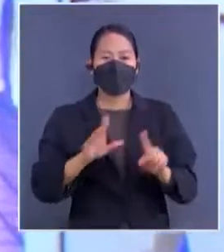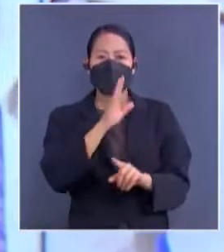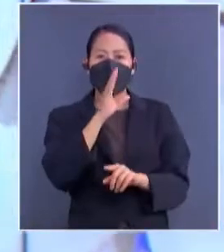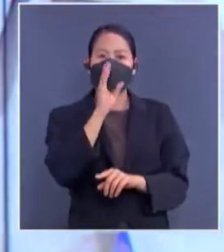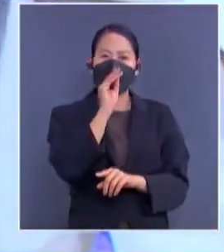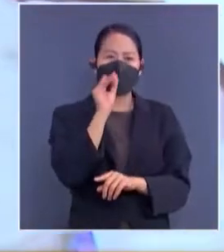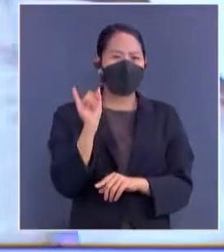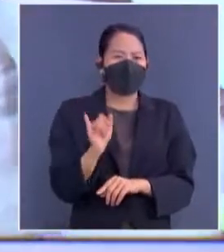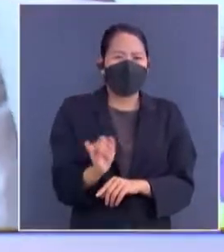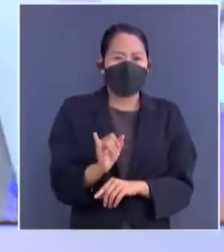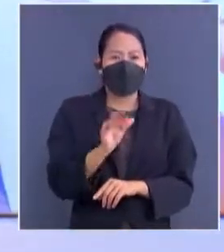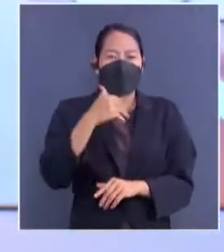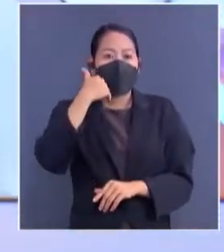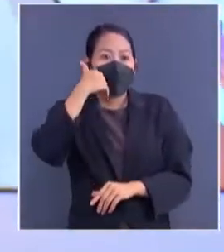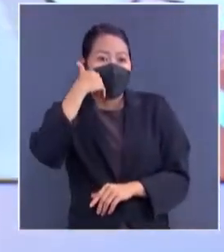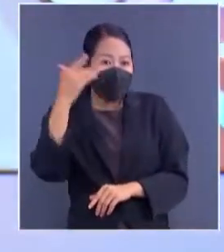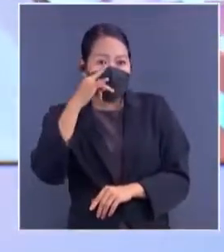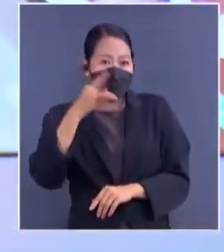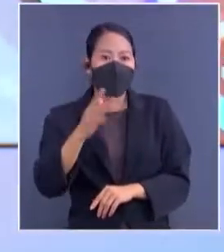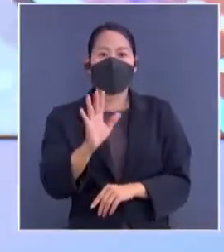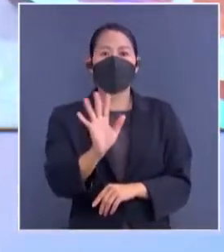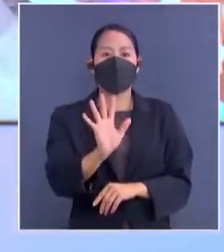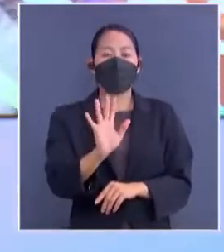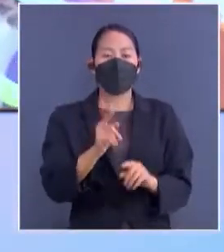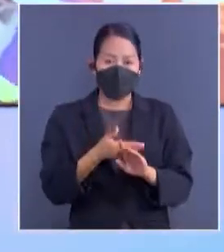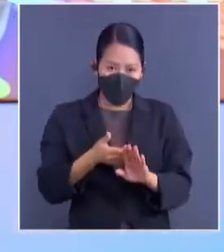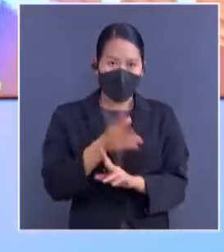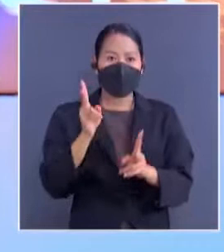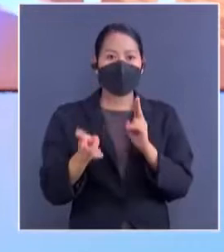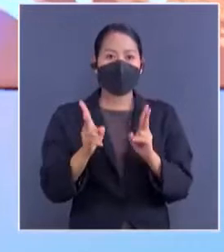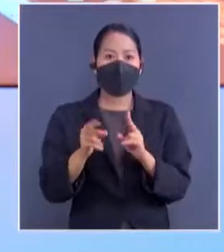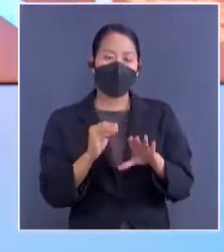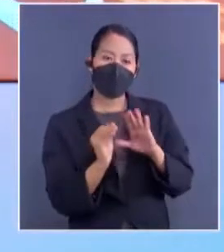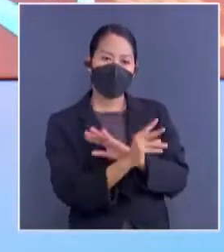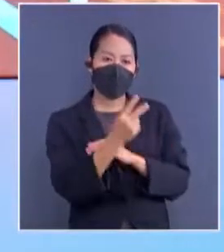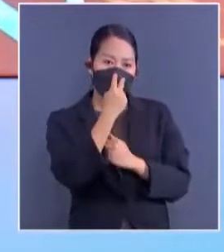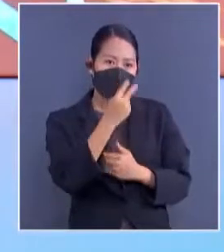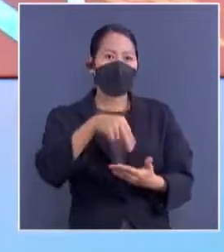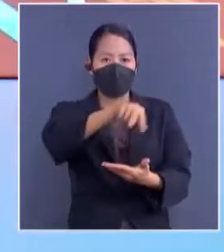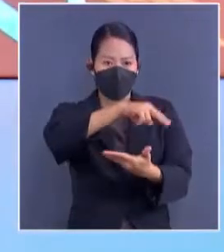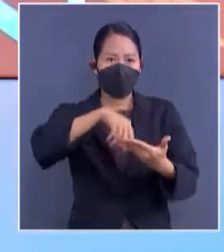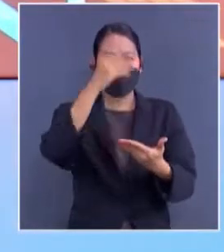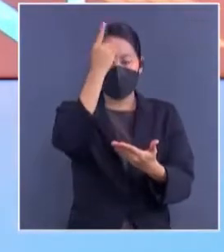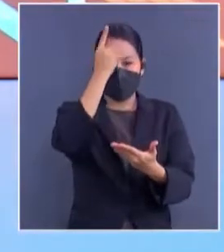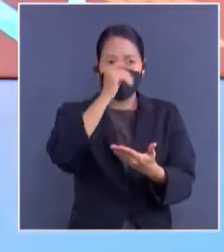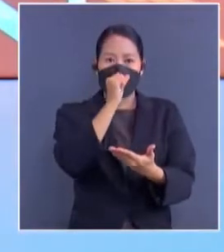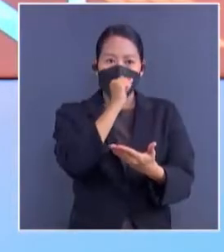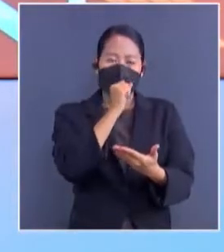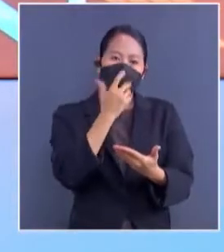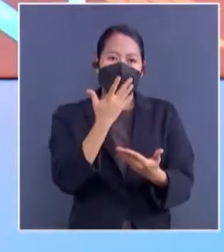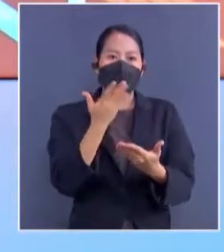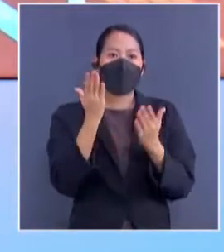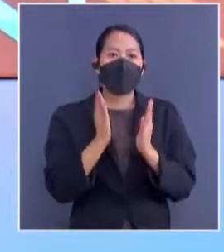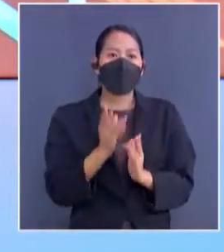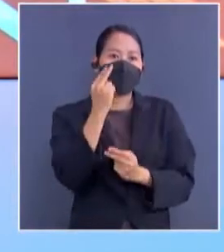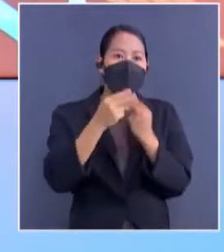แถลงข่าวไปเป็นที่เรียบร้อยแล้วนะคะสำหรับคอนเสิร์ตค่ะ2ทศวรรษชรินทร์อินคอนเสิร์ตมหากาพย์แห่งวอดเพลงนะคะซึ่งงานนี้ค่ะคุณชรินทร์เนี่ยเขาก็